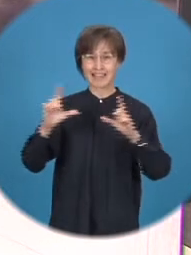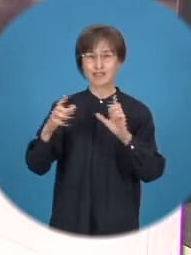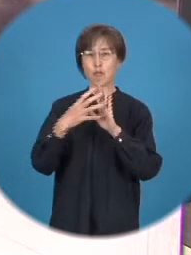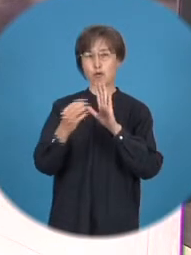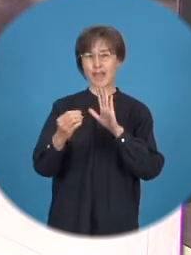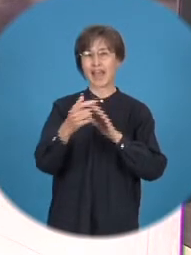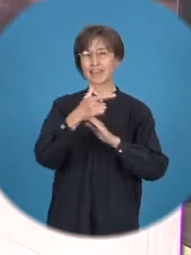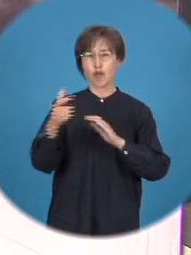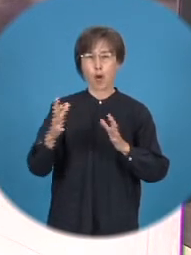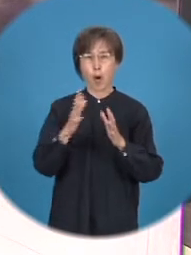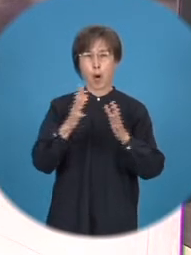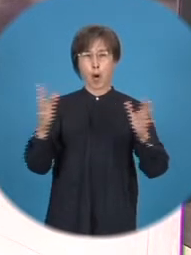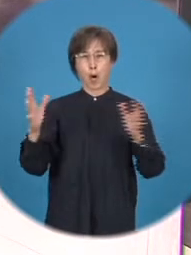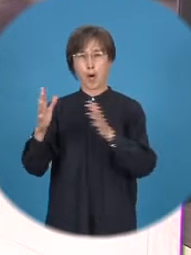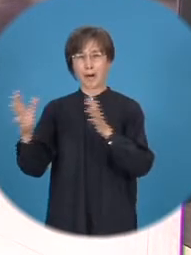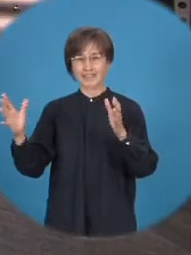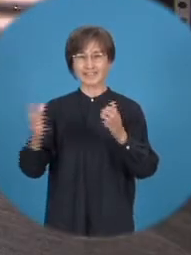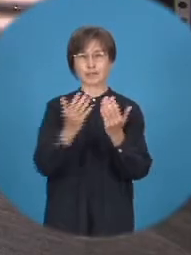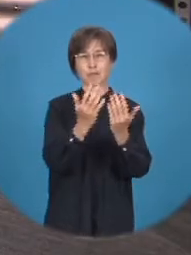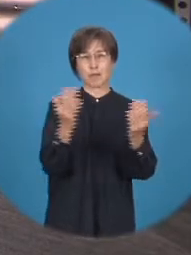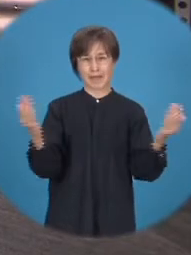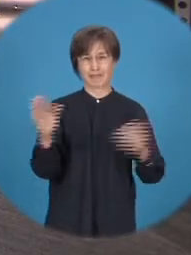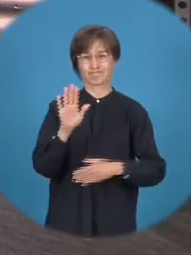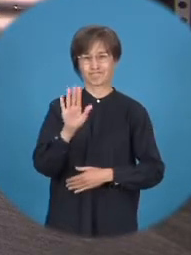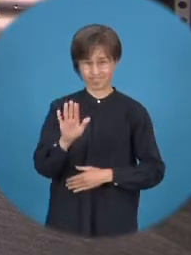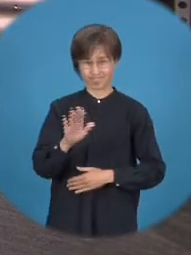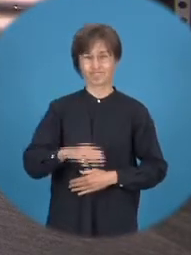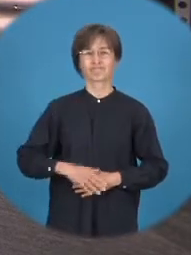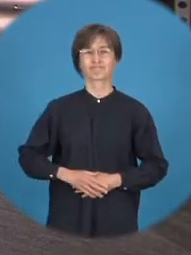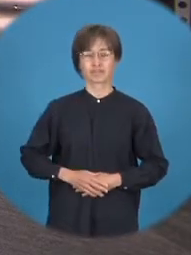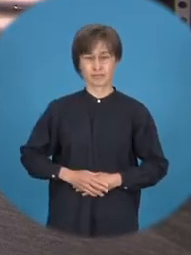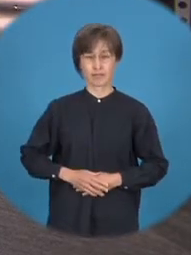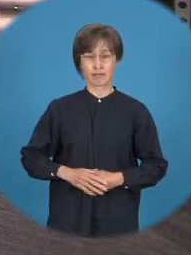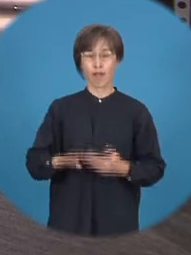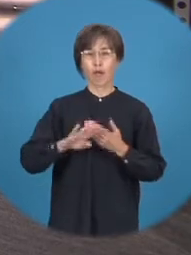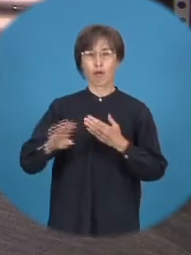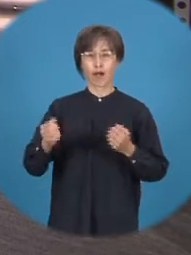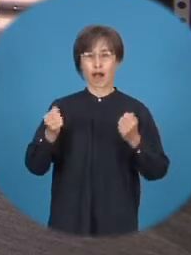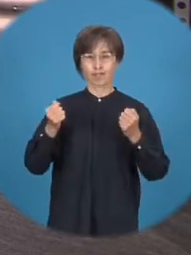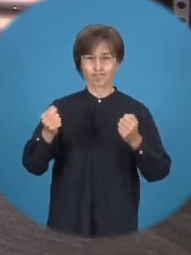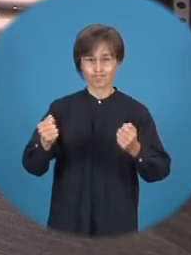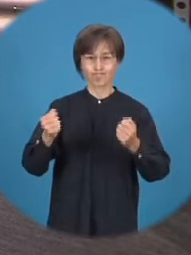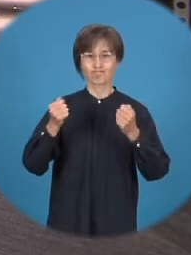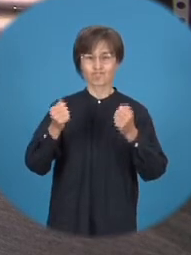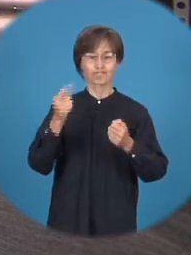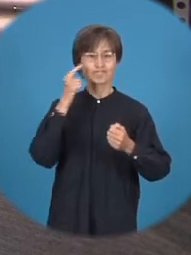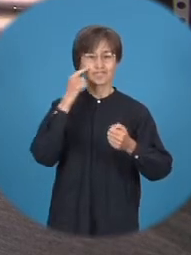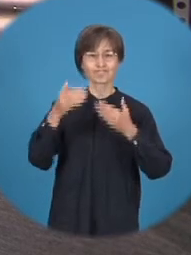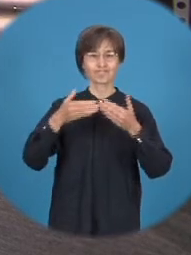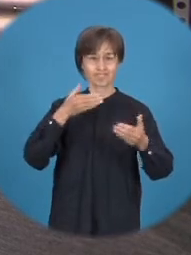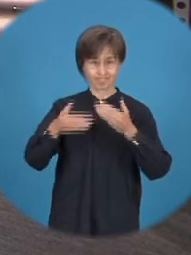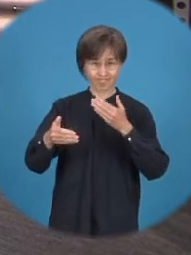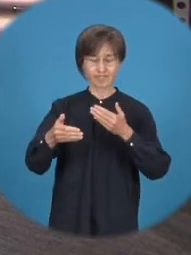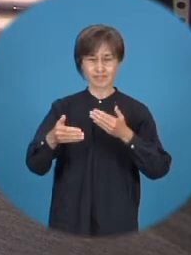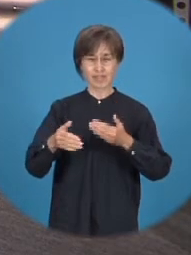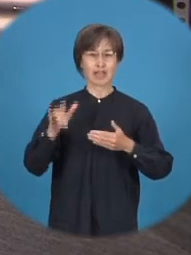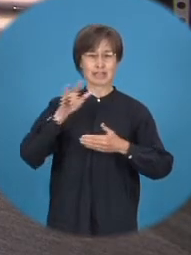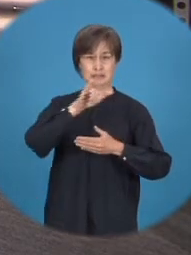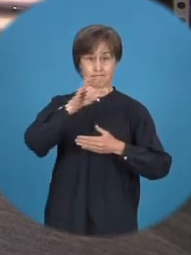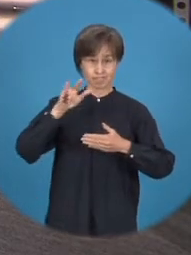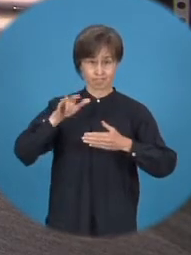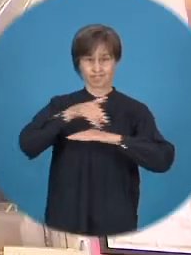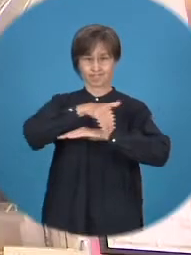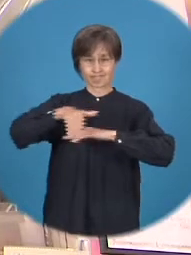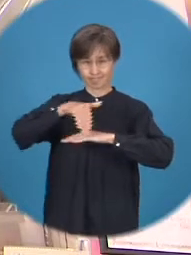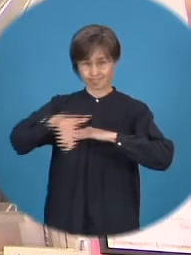が充実しています。 他にも操縦シミュレーターや航空機の設計体験コーナーがあります